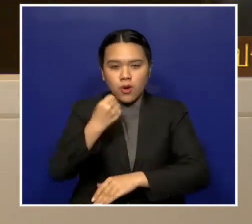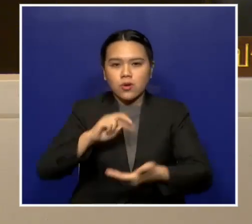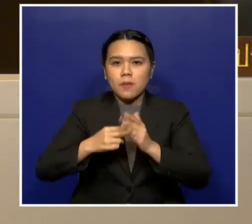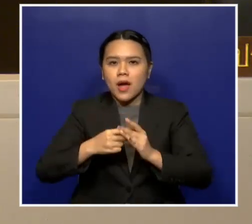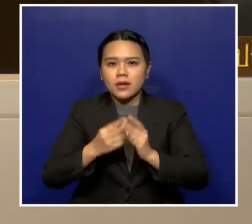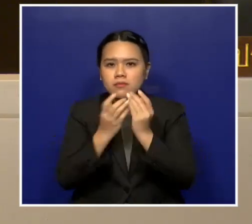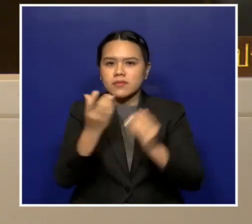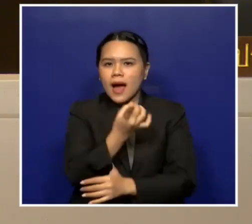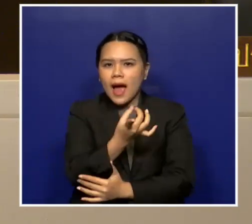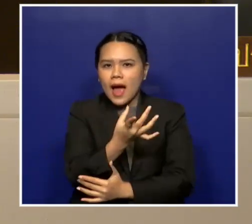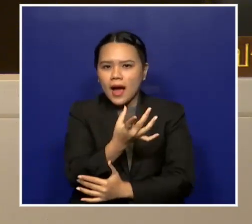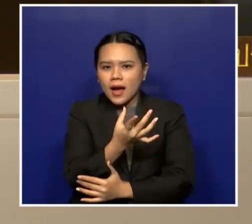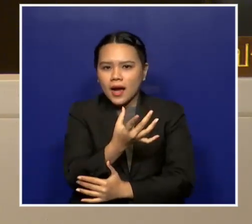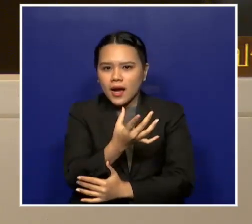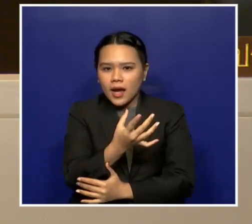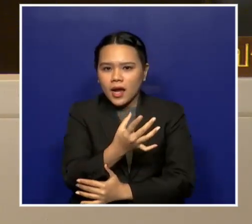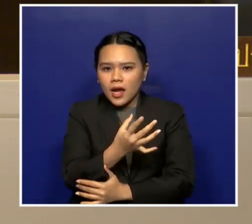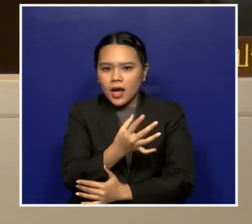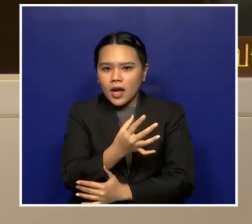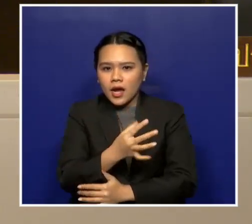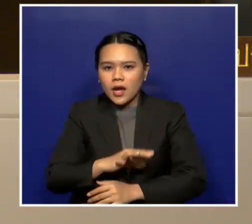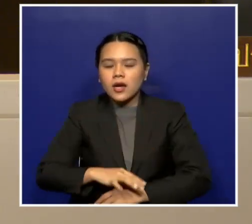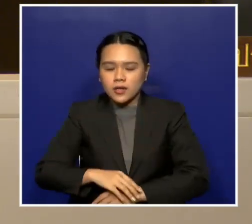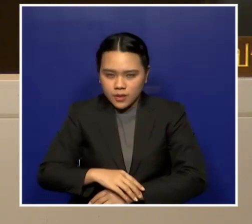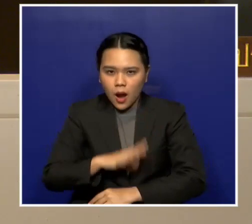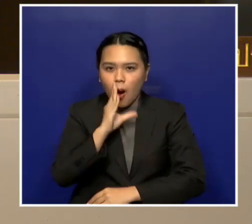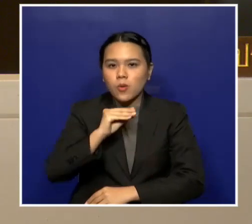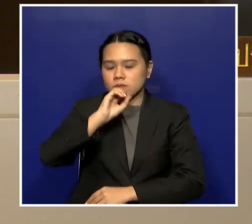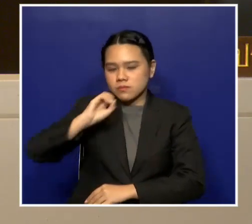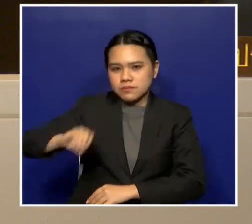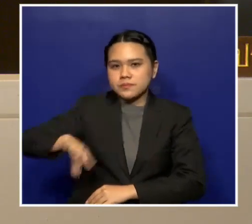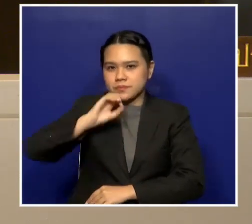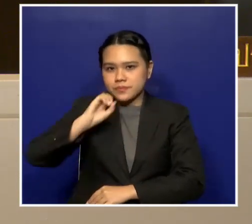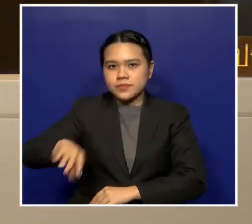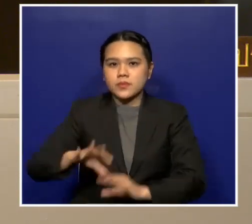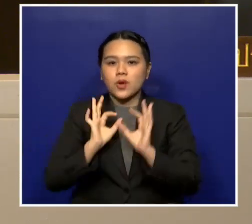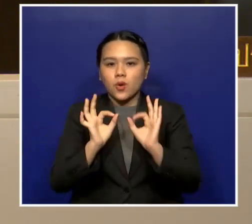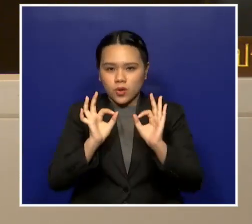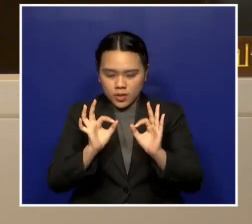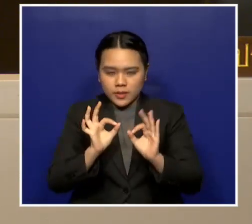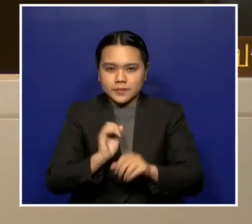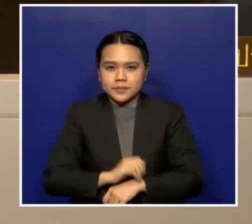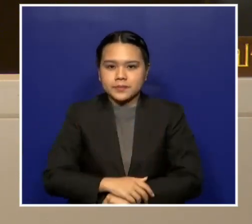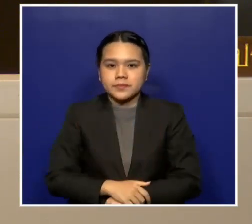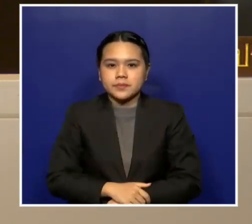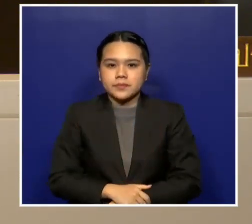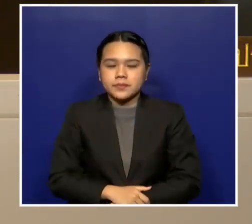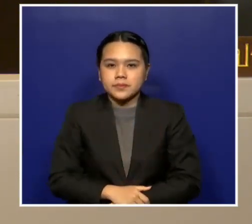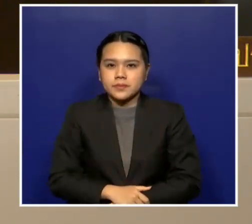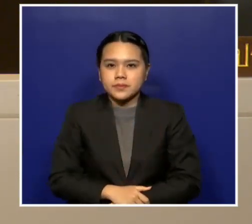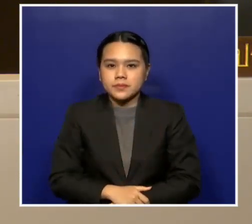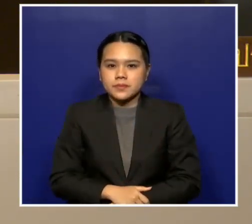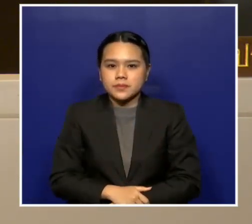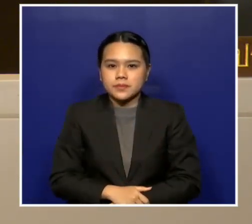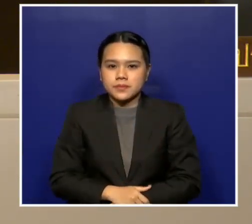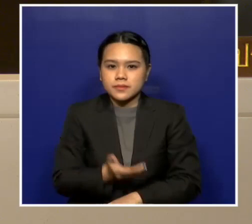ท่านสรัญวุฒิถอนแล้วนะครับแต่ก็ระมัดระวังหน่อยนะครับเดี๋ยวมี ถอนเลยครับ ทวงกันบ่อยเสียเวล าครับท่านประธานครับ ครับเชิญครับ เอาละครับขึ้นจอเล